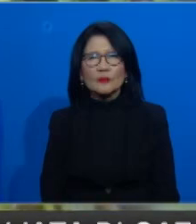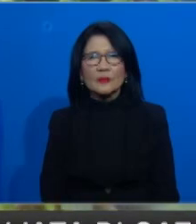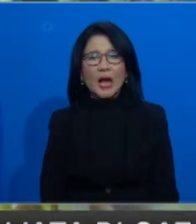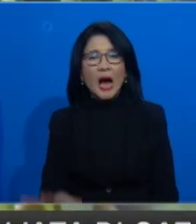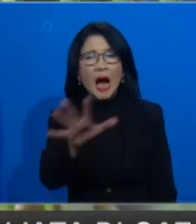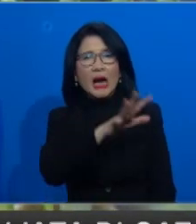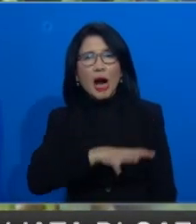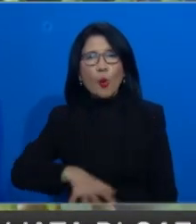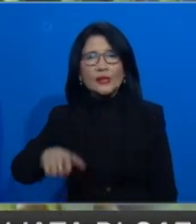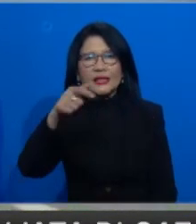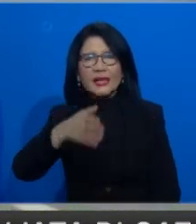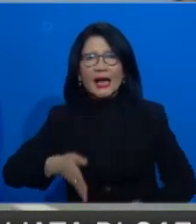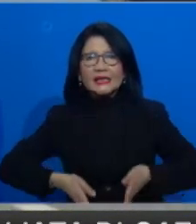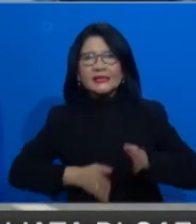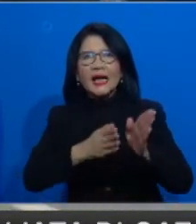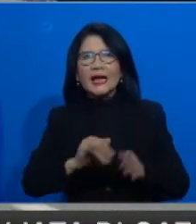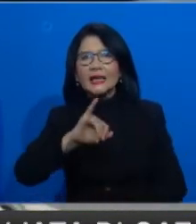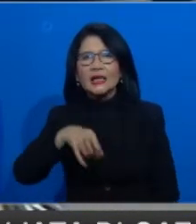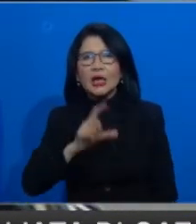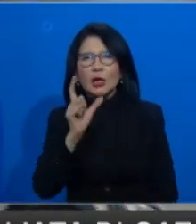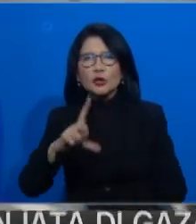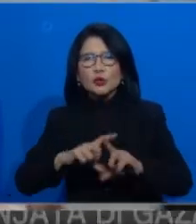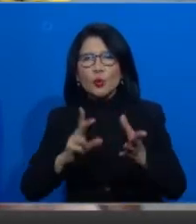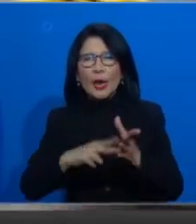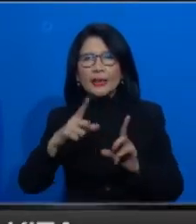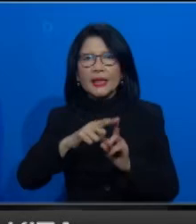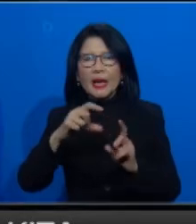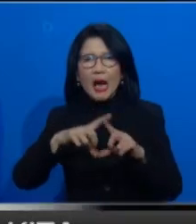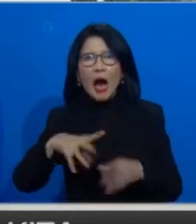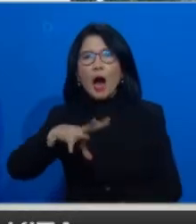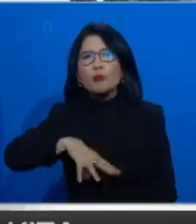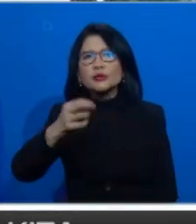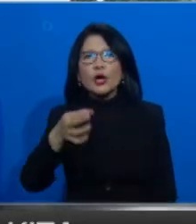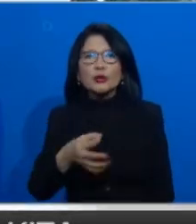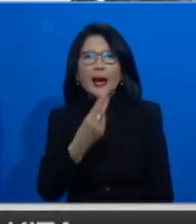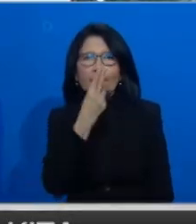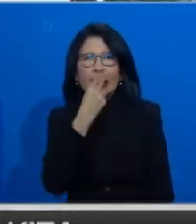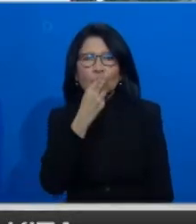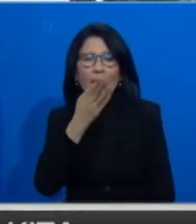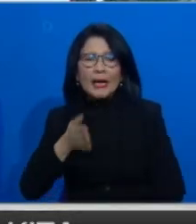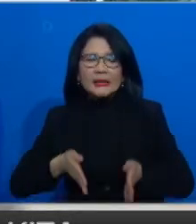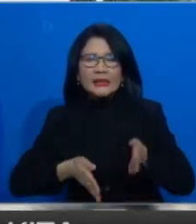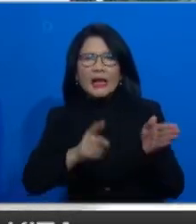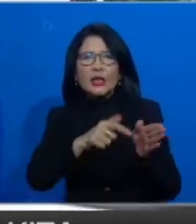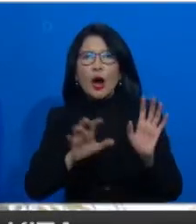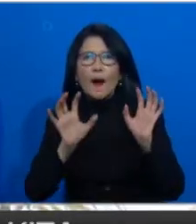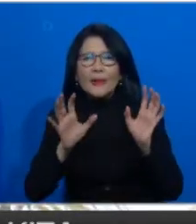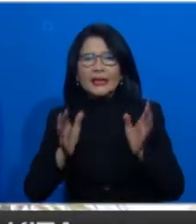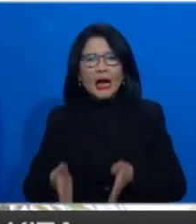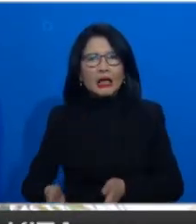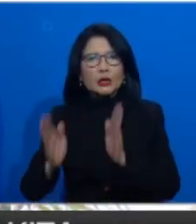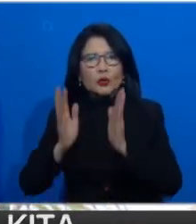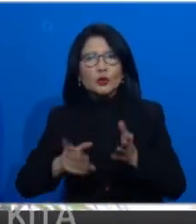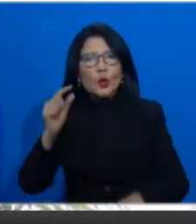Kawasan ini dikenal dengan Jalan Insinyur Haji Juanda, berada di pusat Kota Bandung, Jawa Barat. Kini di sepanjang jalan banyak ditemukan gedung